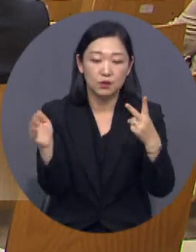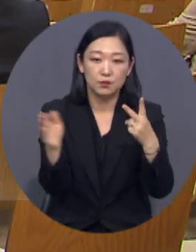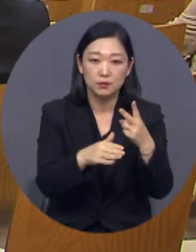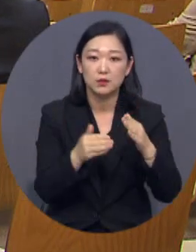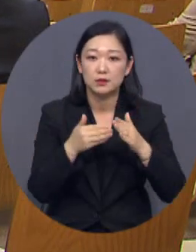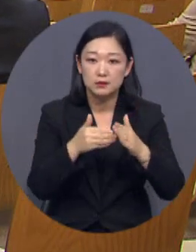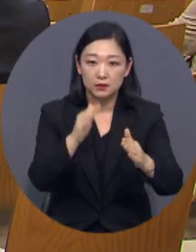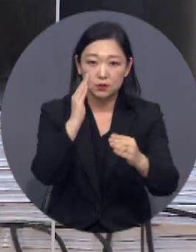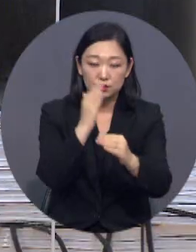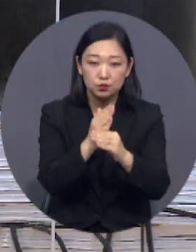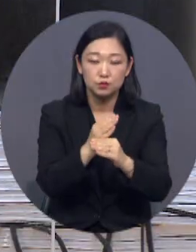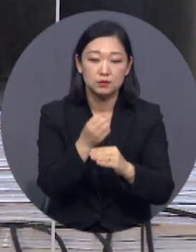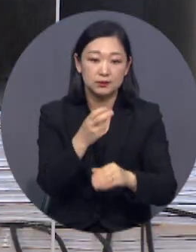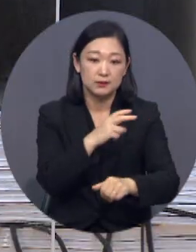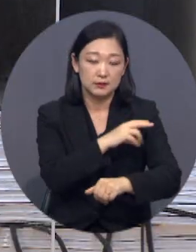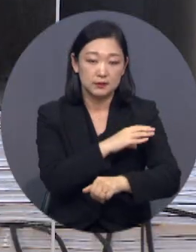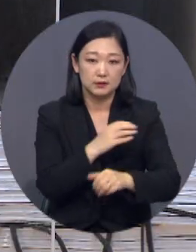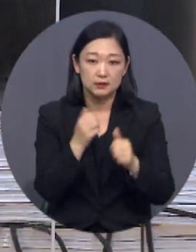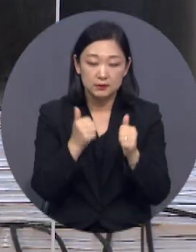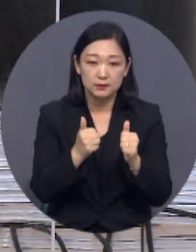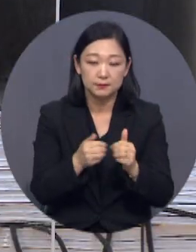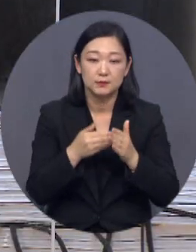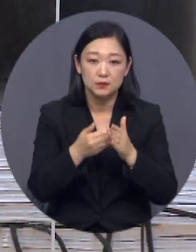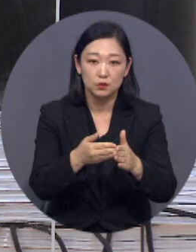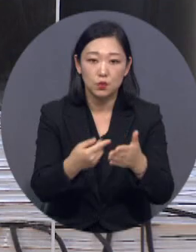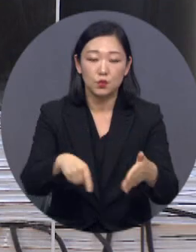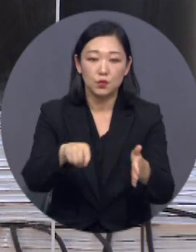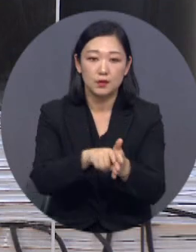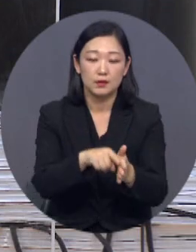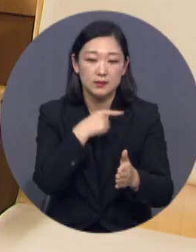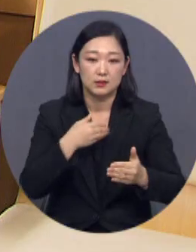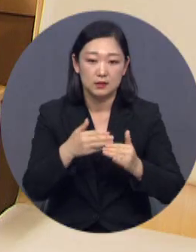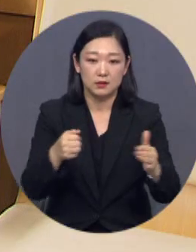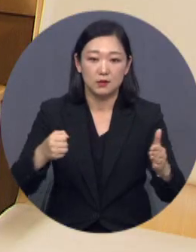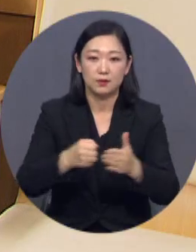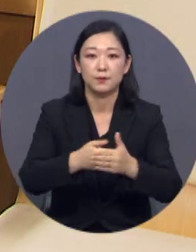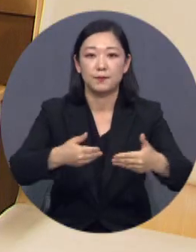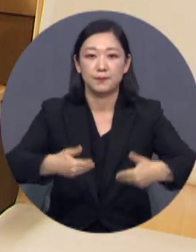있는데 직권재심을 청구하기 위해서는 희생자 결정이 필요합니다